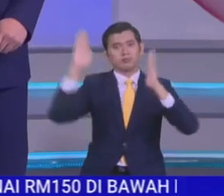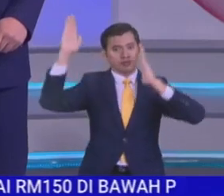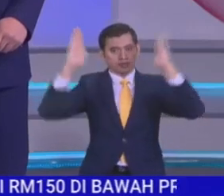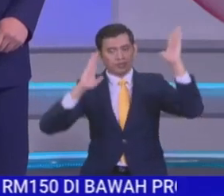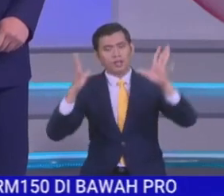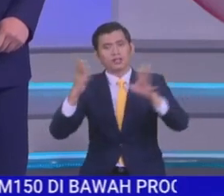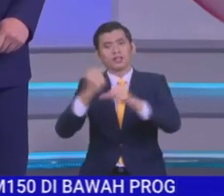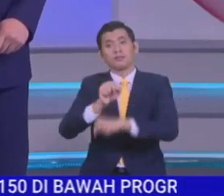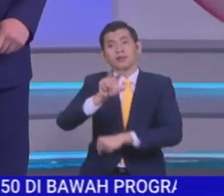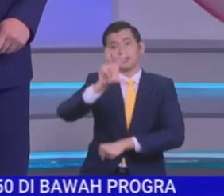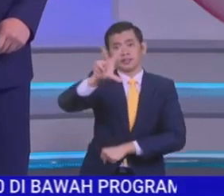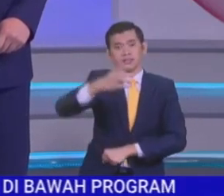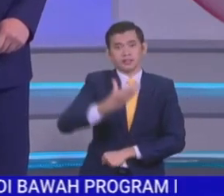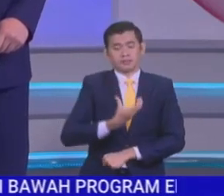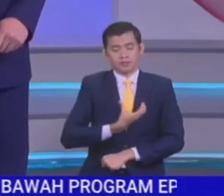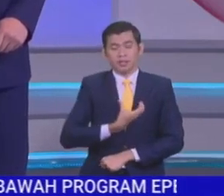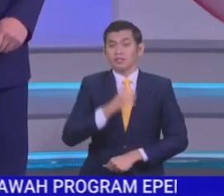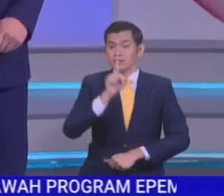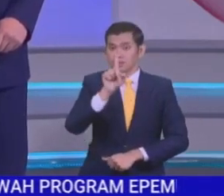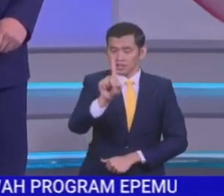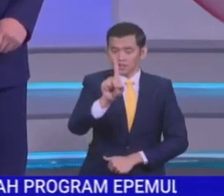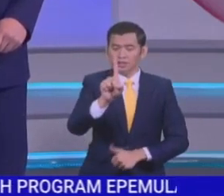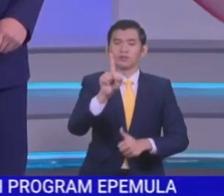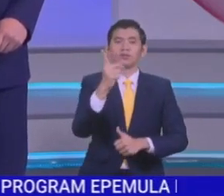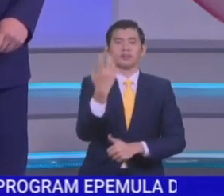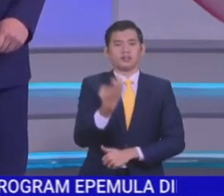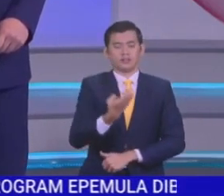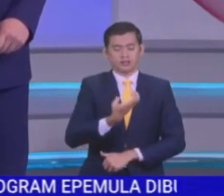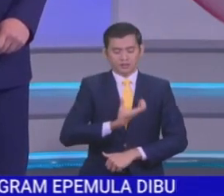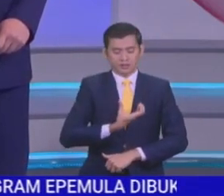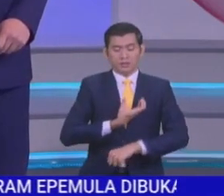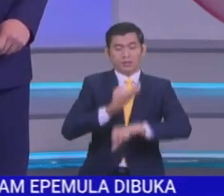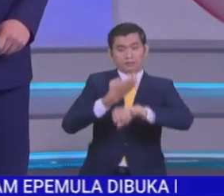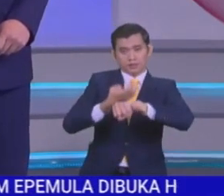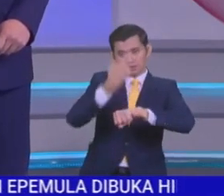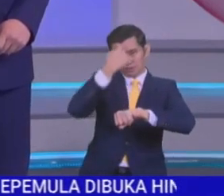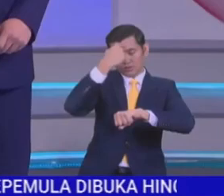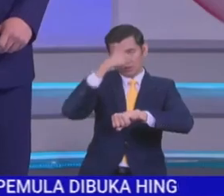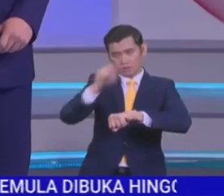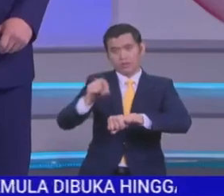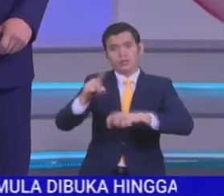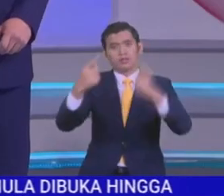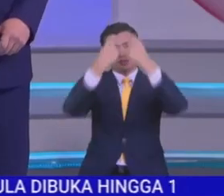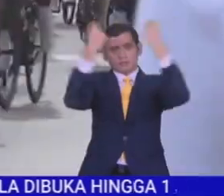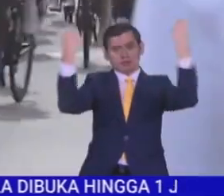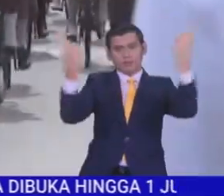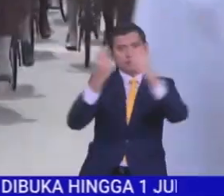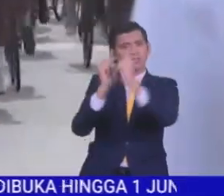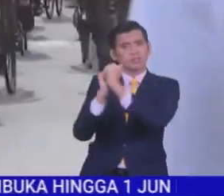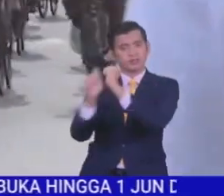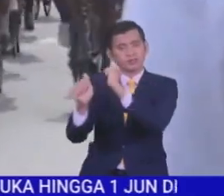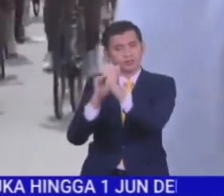pingat termasuk 1 emas pada temasya Dwi tahunan ini.